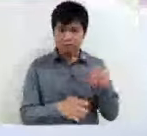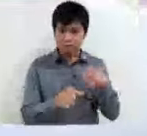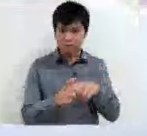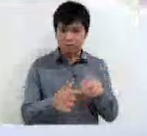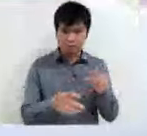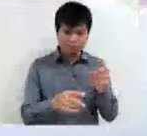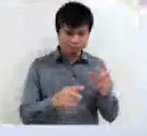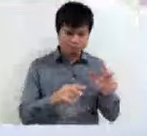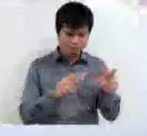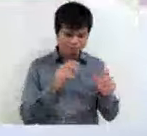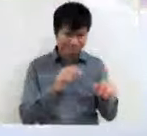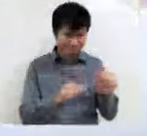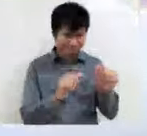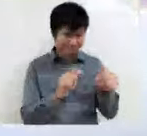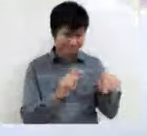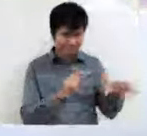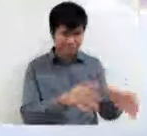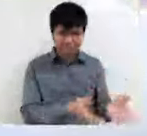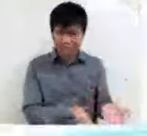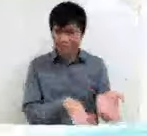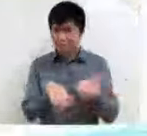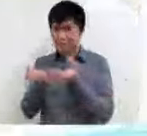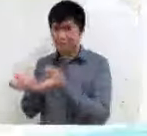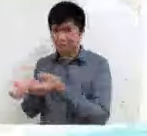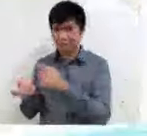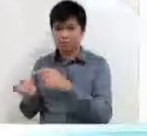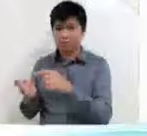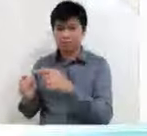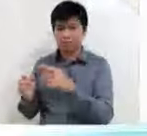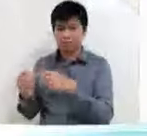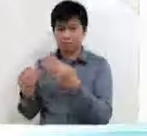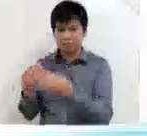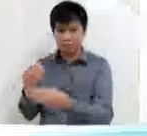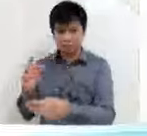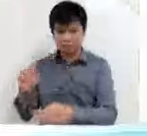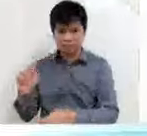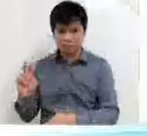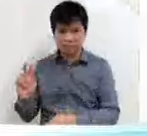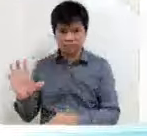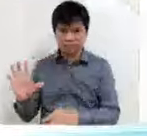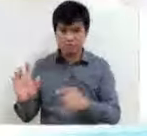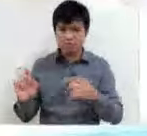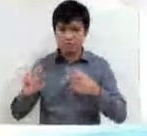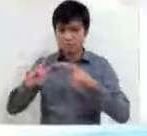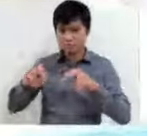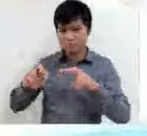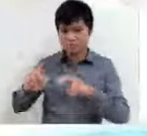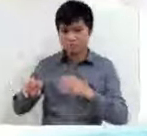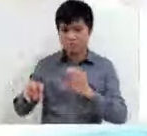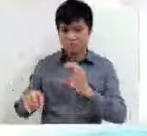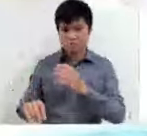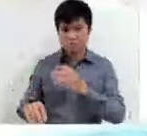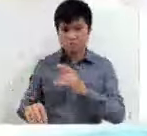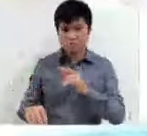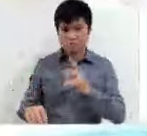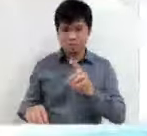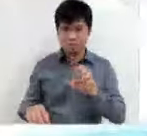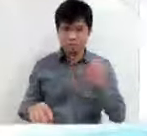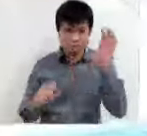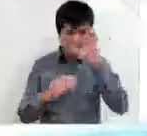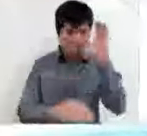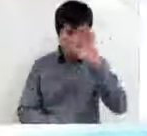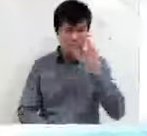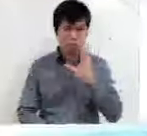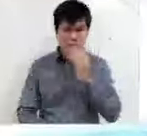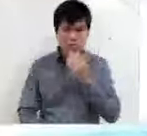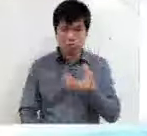sa programa. Ayon sa PIDEA, susuriin nila ang mga nakuhang kontrabando at hahanapin din ang may-ari ng bag na posibleng isang